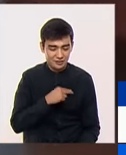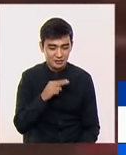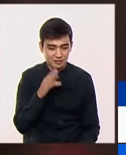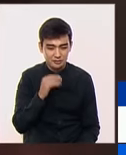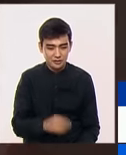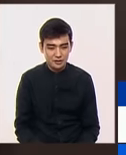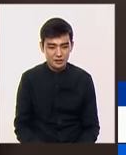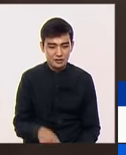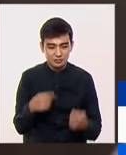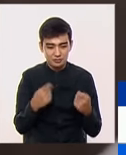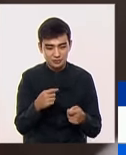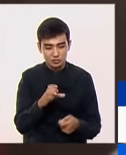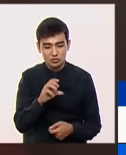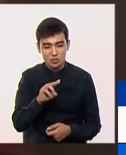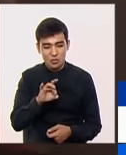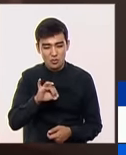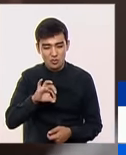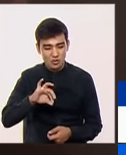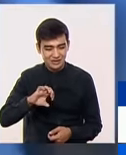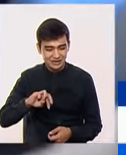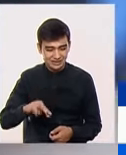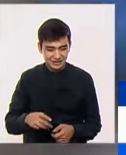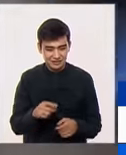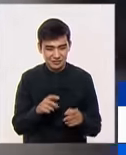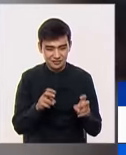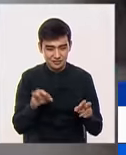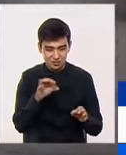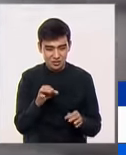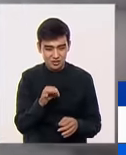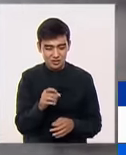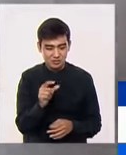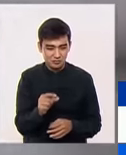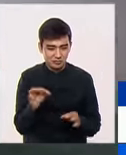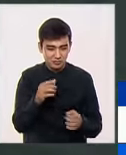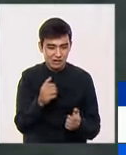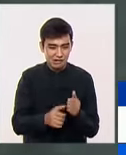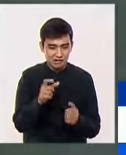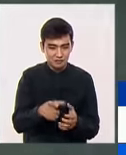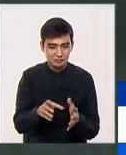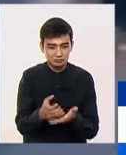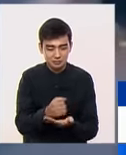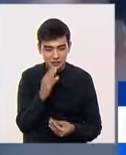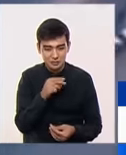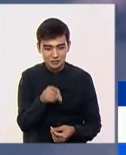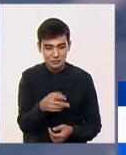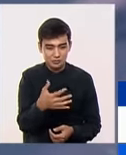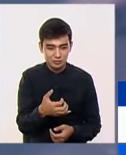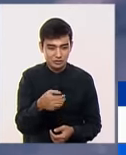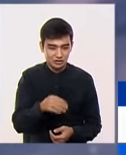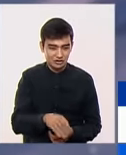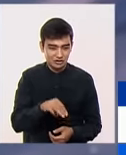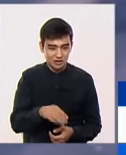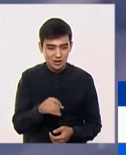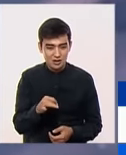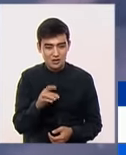продажа соли и скорости распространяется в геометрической прогрессии доза стало доступно каждому от двух с половиной тысяч тенге чаще всего